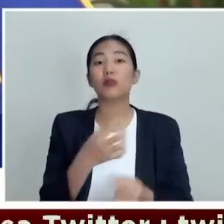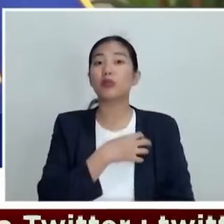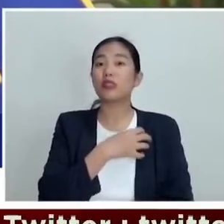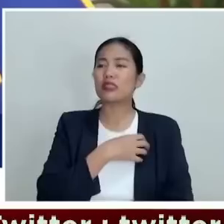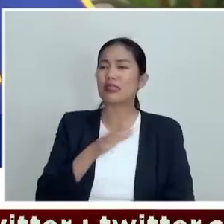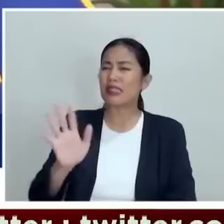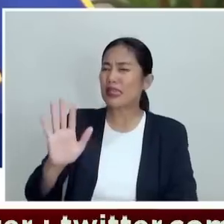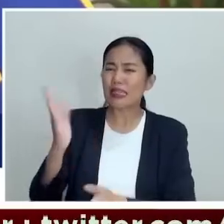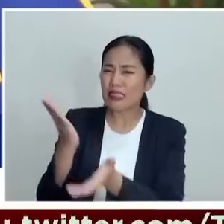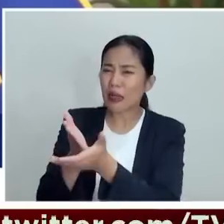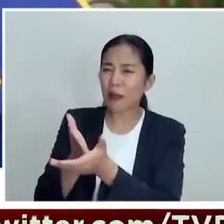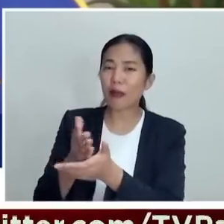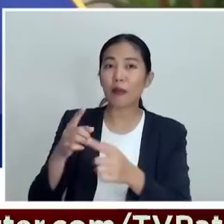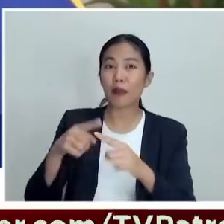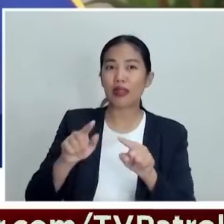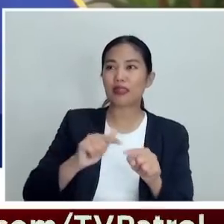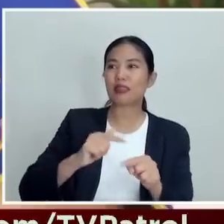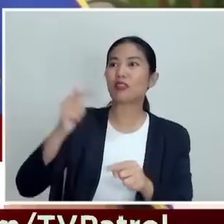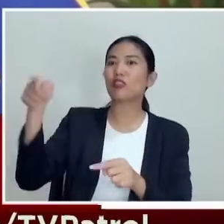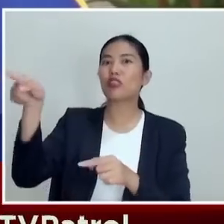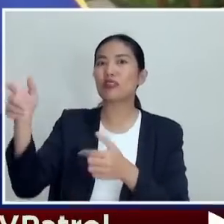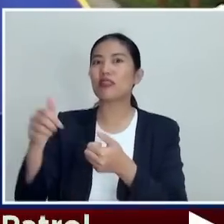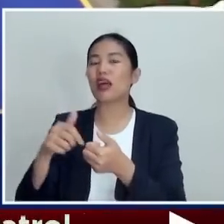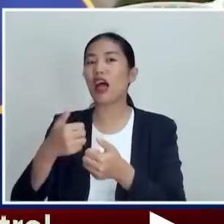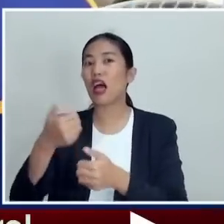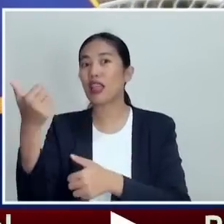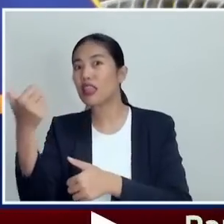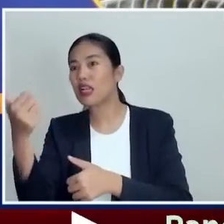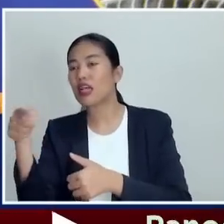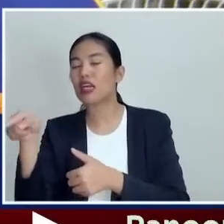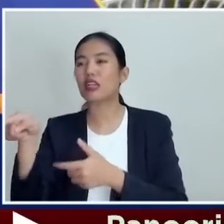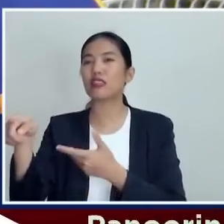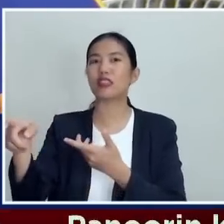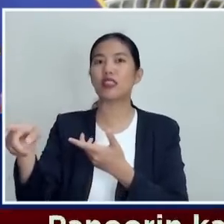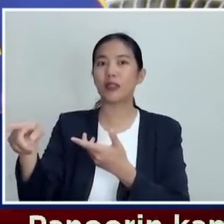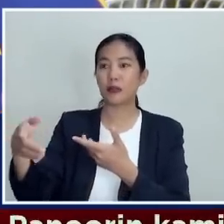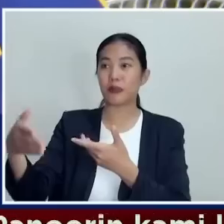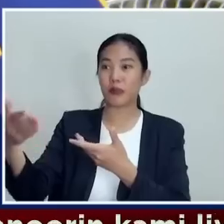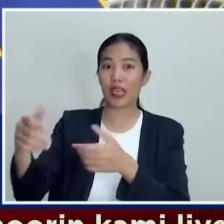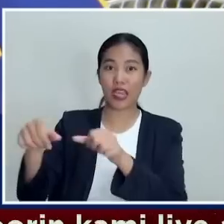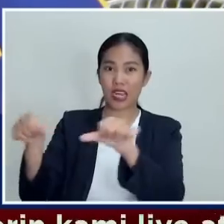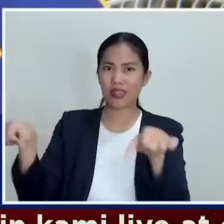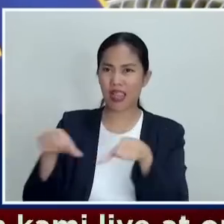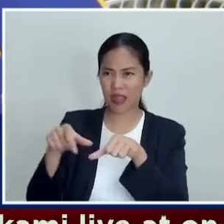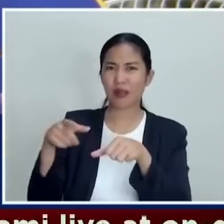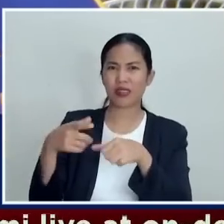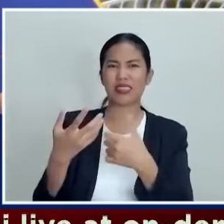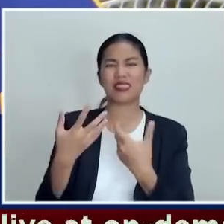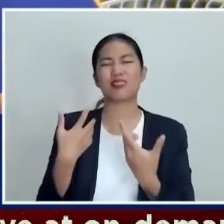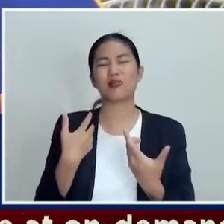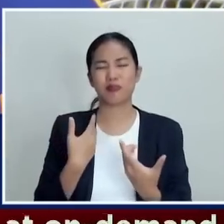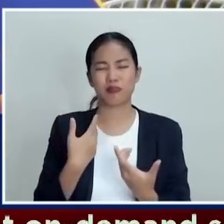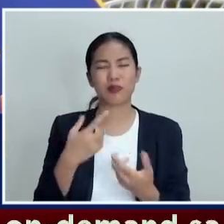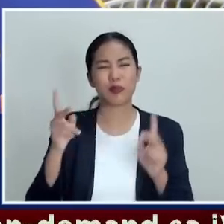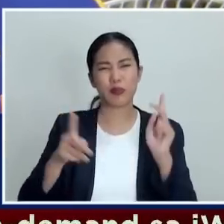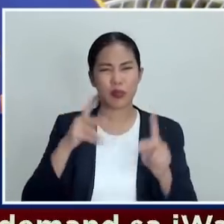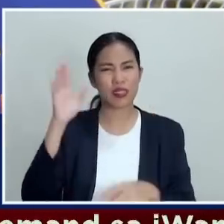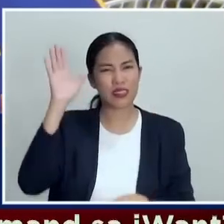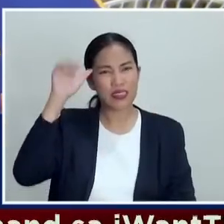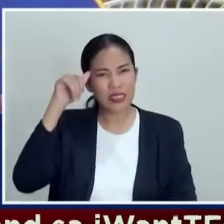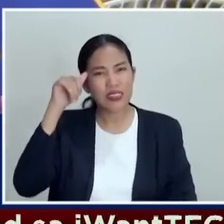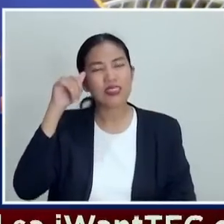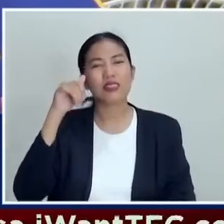sa kabilang dulo naman, maliligo na naman yung ating matitigas na ulo ng mga kababayan. Kaya sabi nga natin, ang mahalaga lang dito yung tinatawag natin